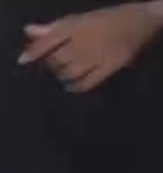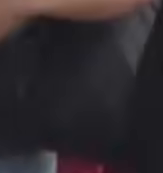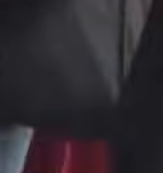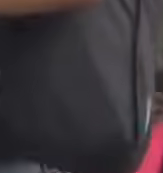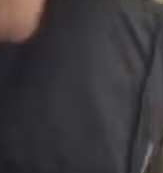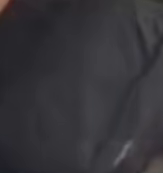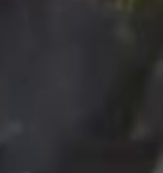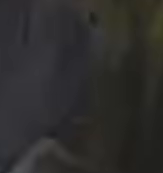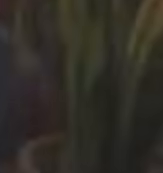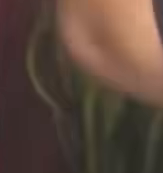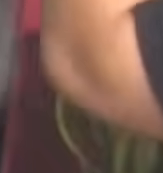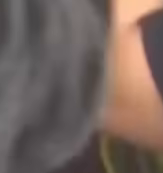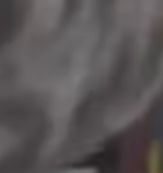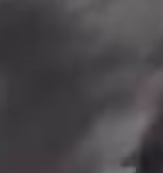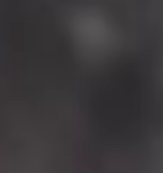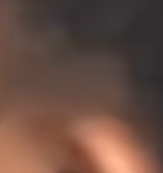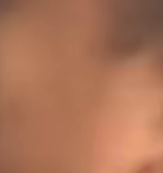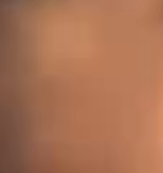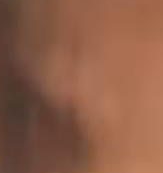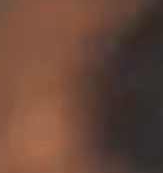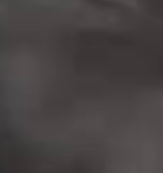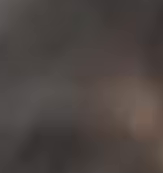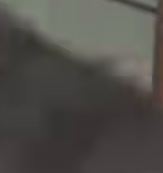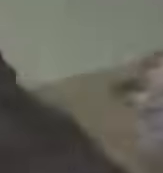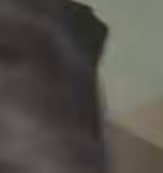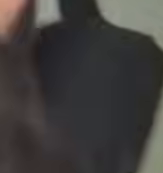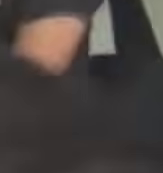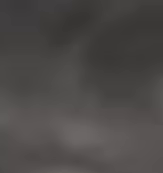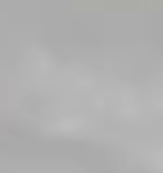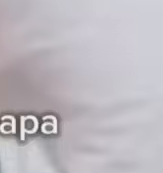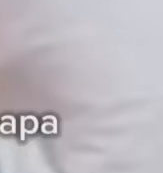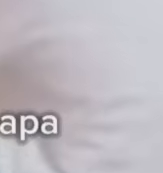iklan berdatangan dan membuat pendapatan Samsudin bertambah banyak.